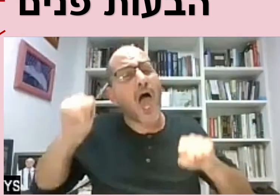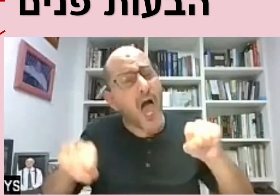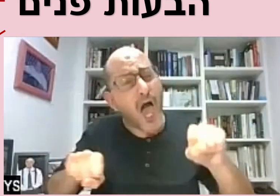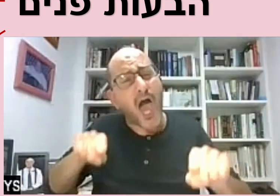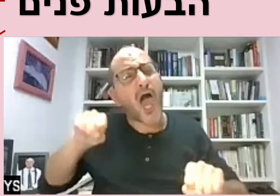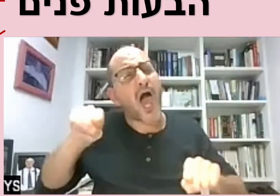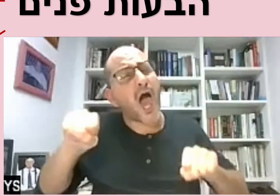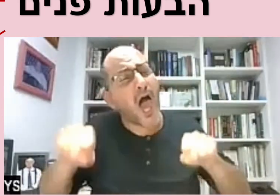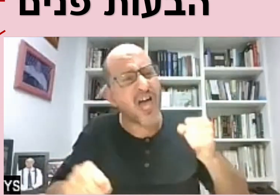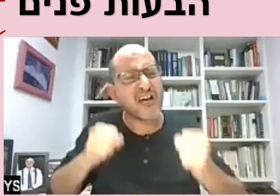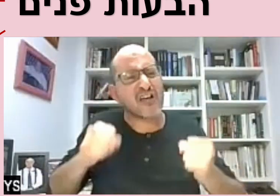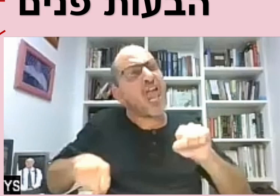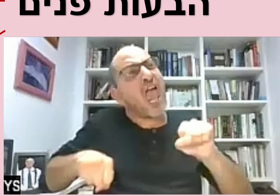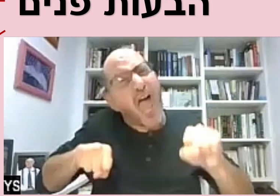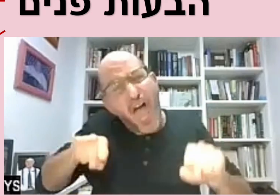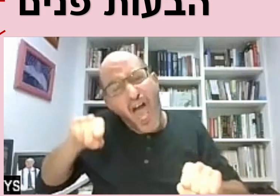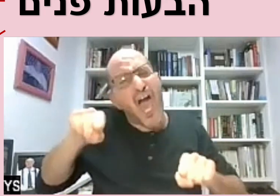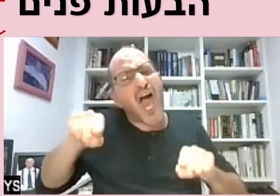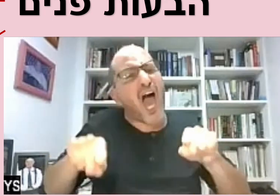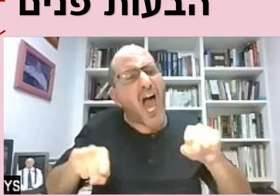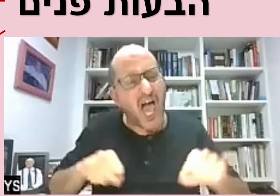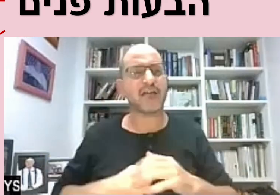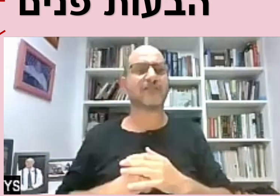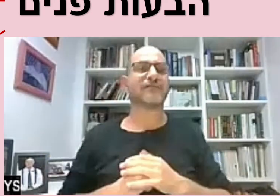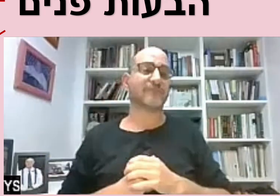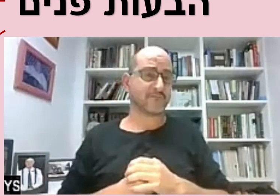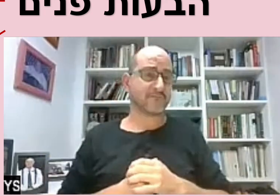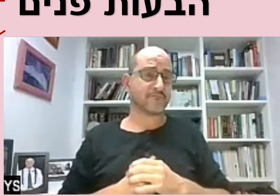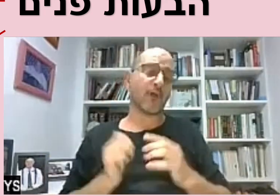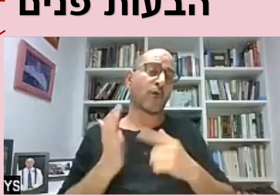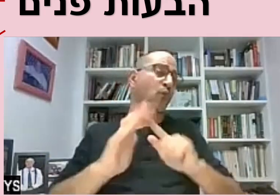וכשהוא רוכב ככה, גם מתקשה.